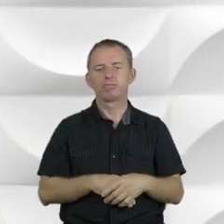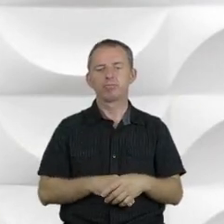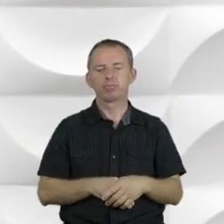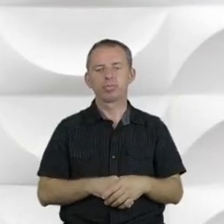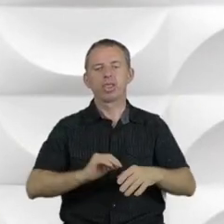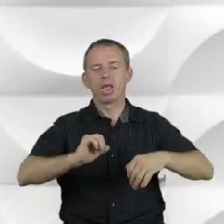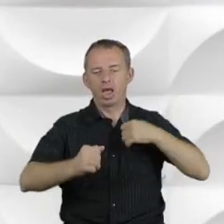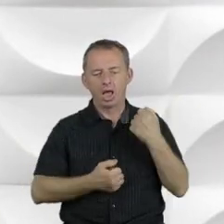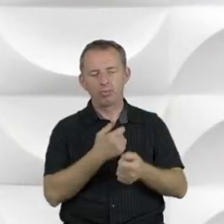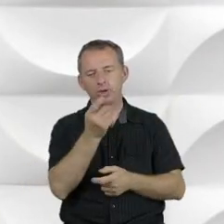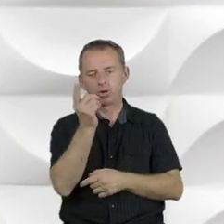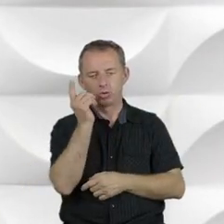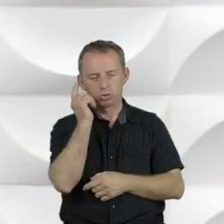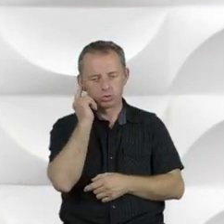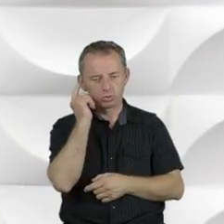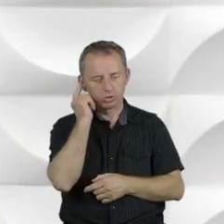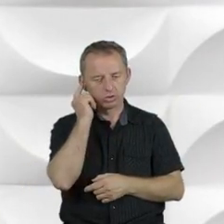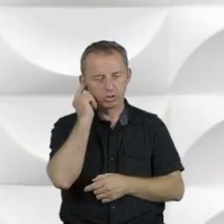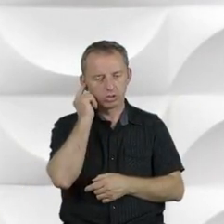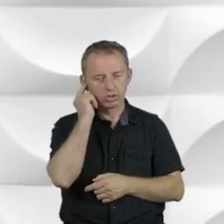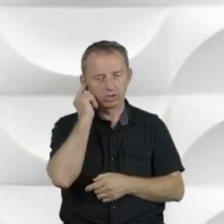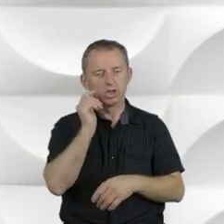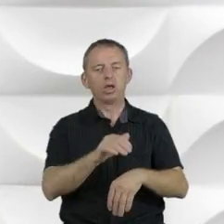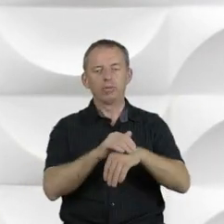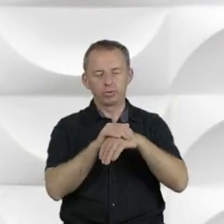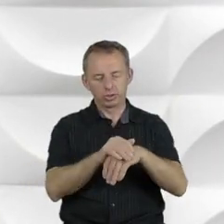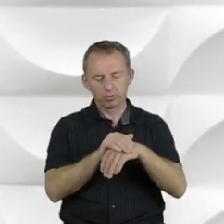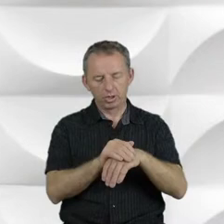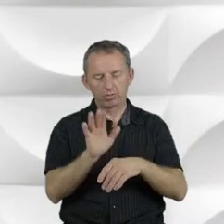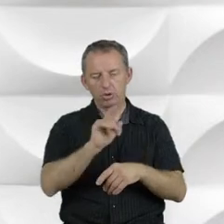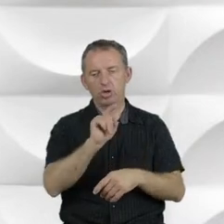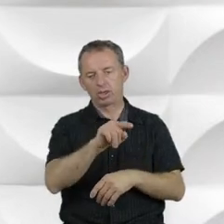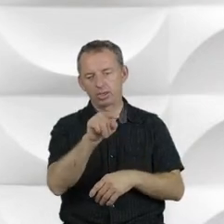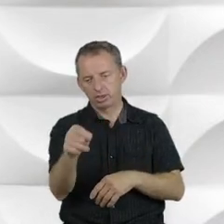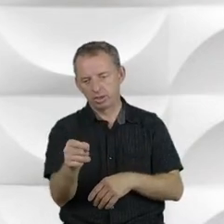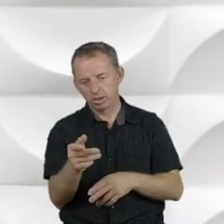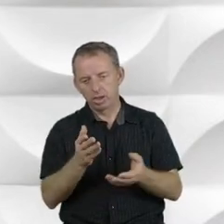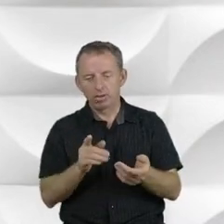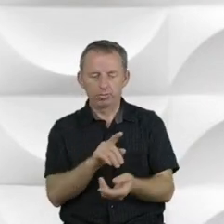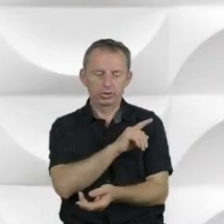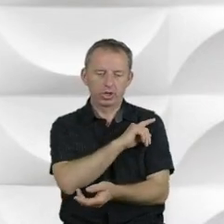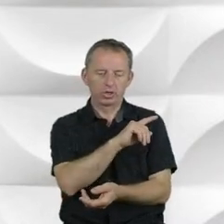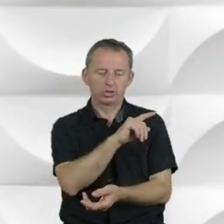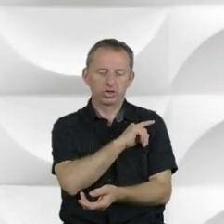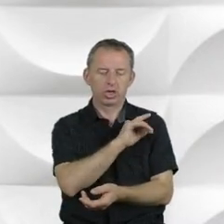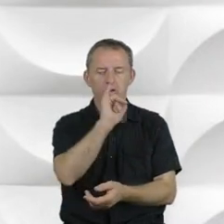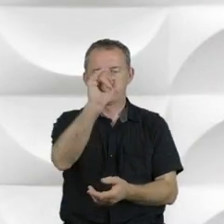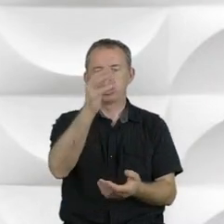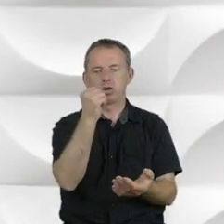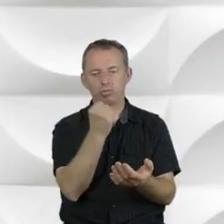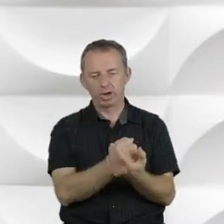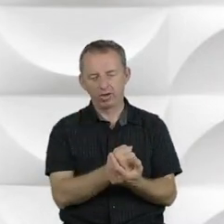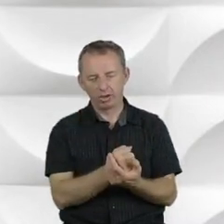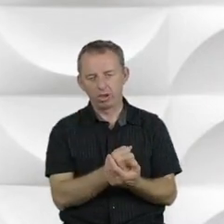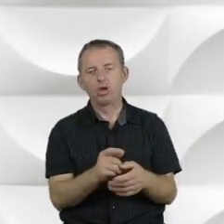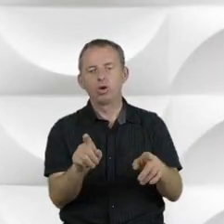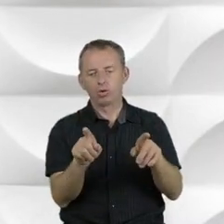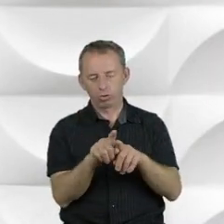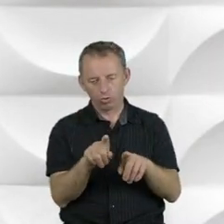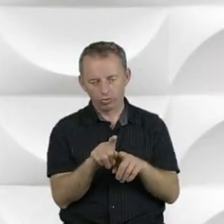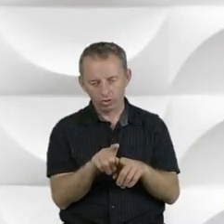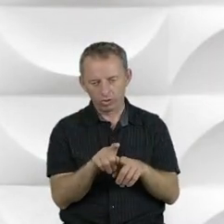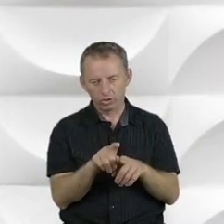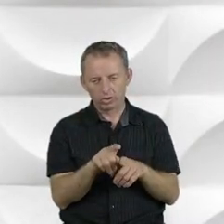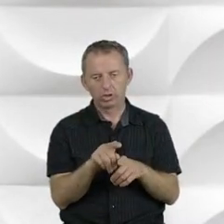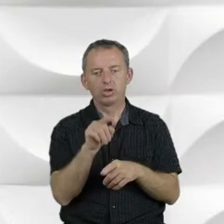aby usłyszeć przymierze Boga z tymi, co przestrzegają Jego prawa. Również ci, co